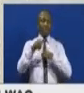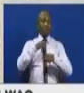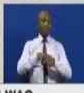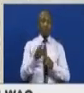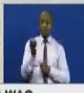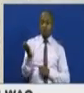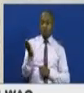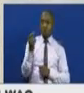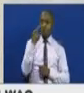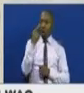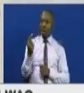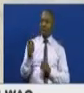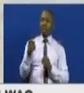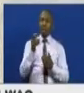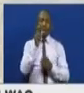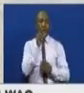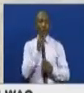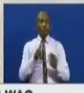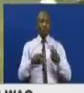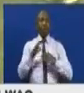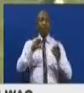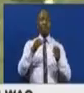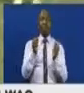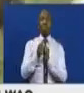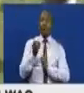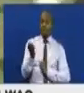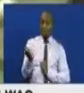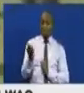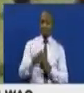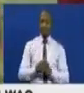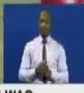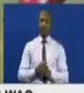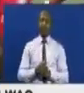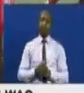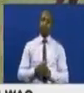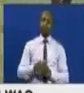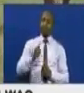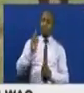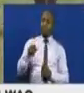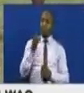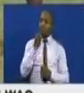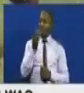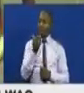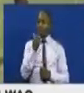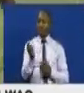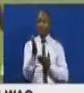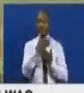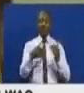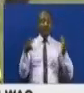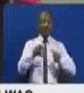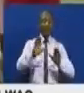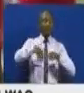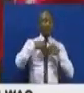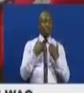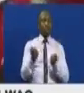kuona wanaweza sort out jambo hili kwa njia ipi. Kuna taarifa zinadai baadhi ya vilabu hapa nchini vimeshindwa kuwalipa